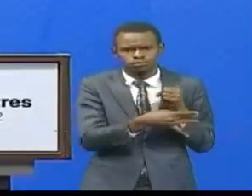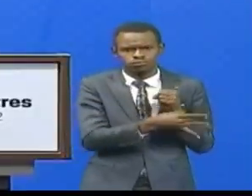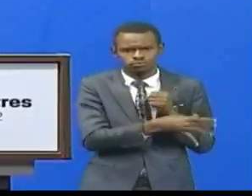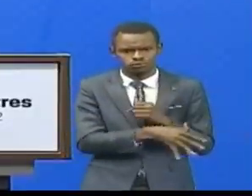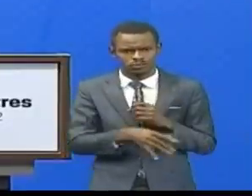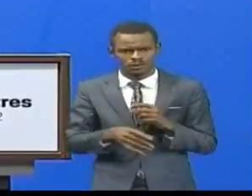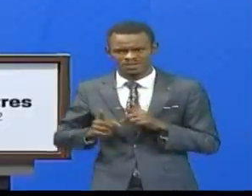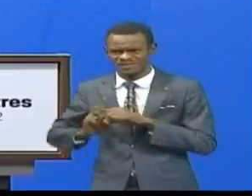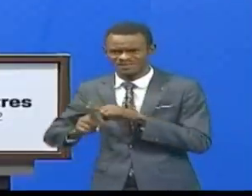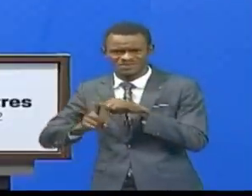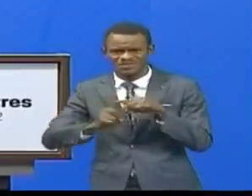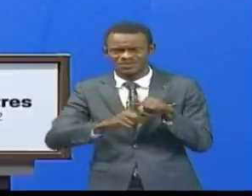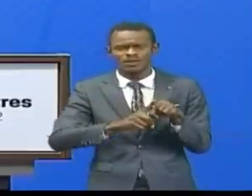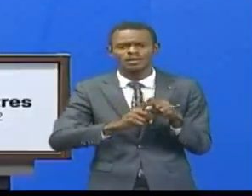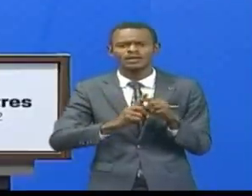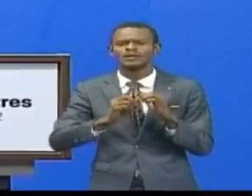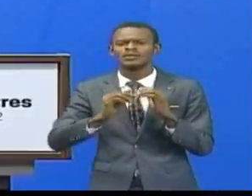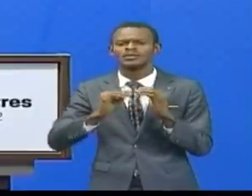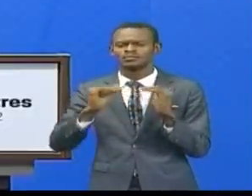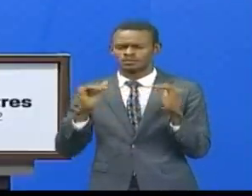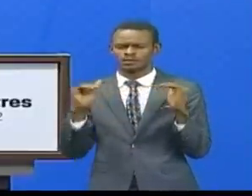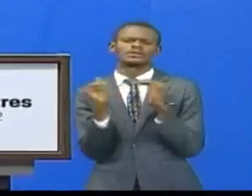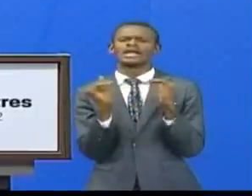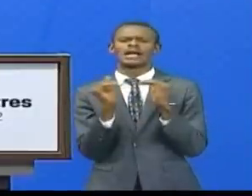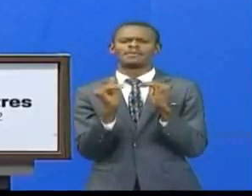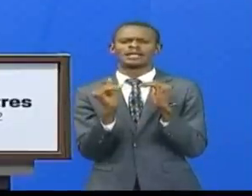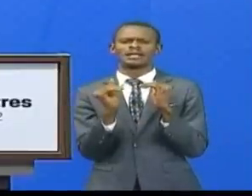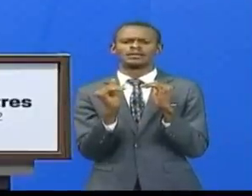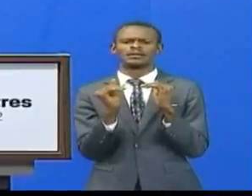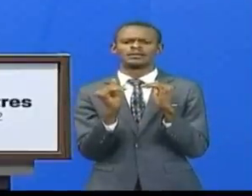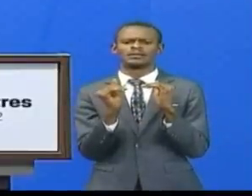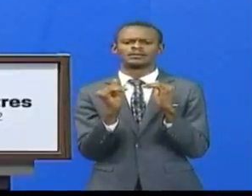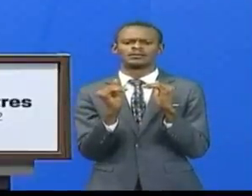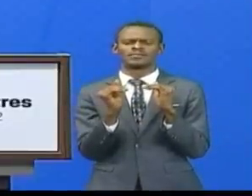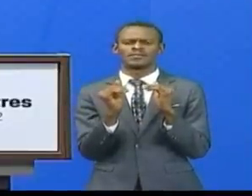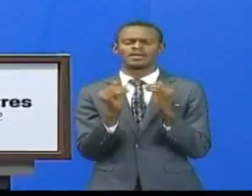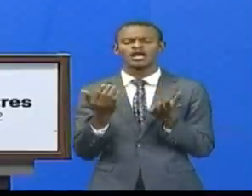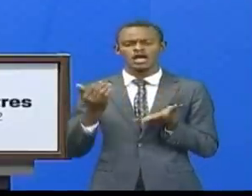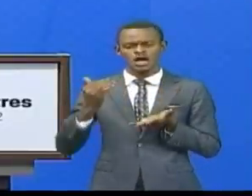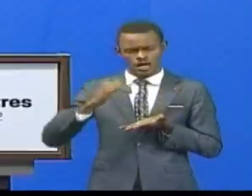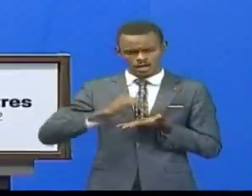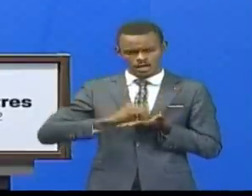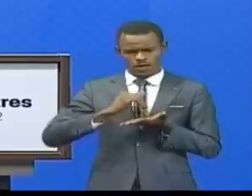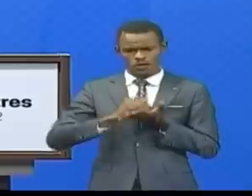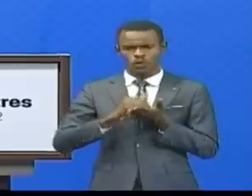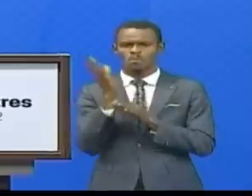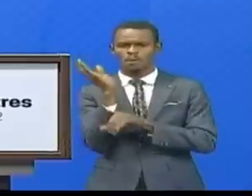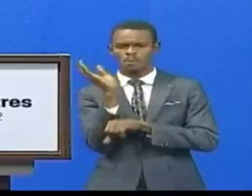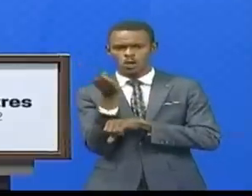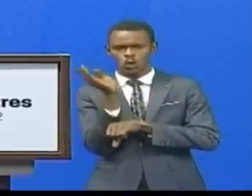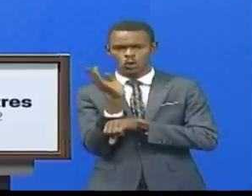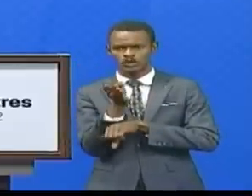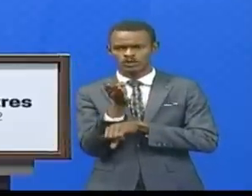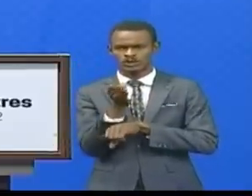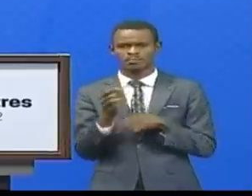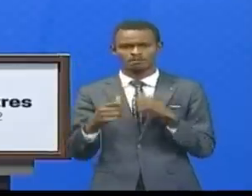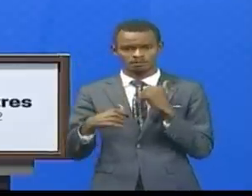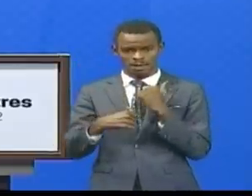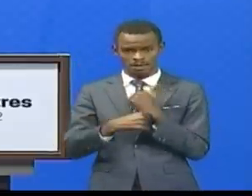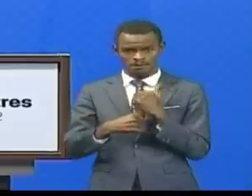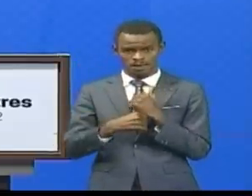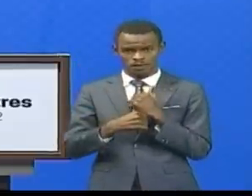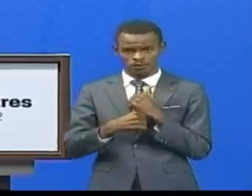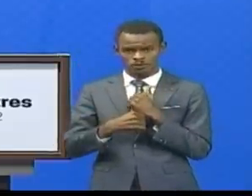La discipline sanitaire, qui consiste notamment à respecter les gestes barrières et à se